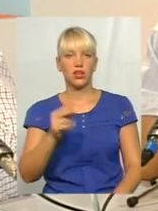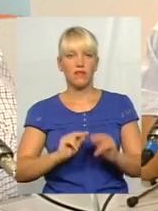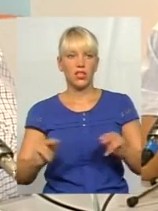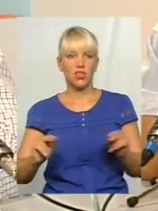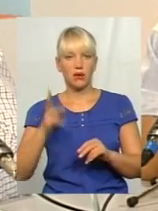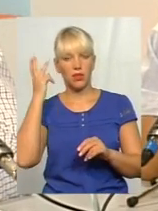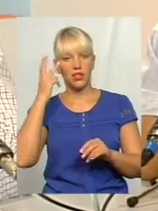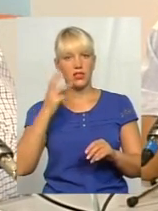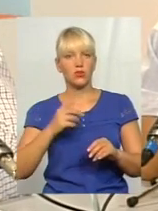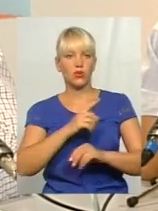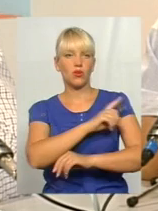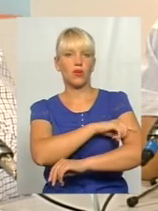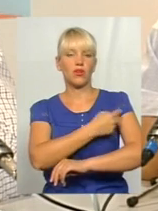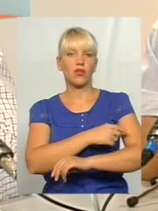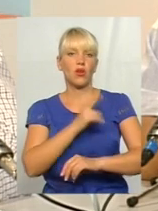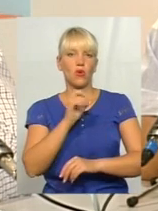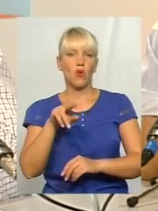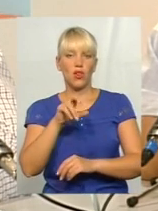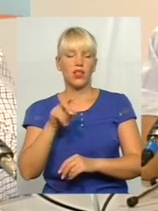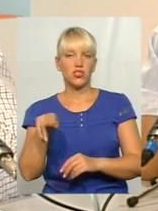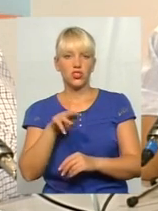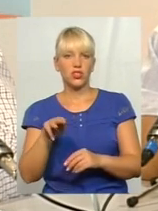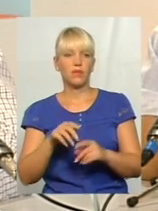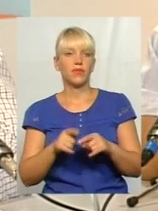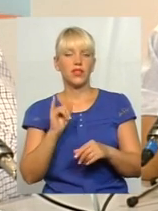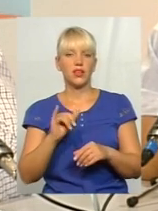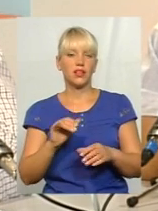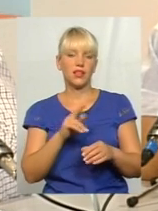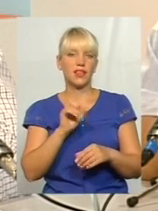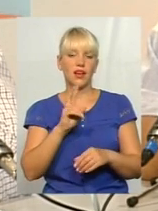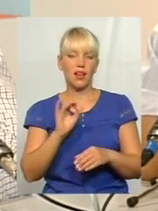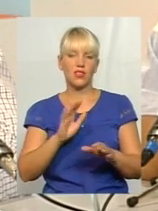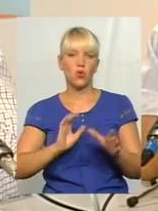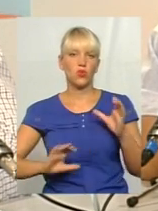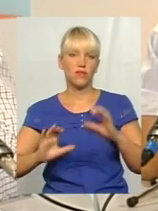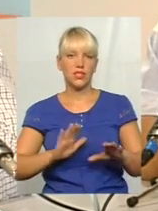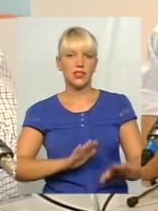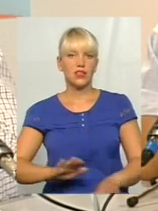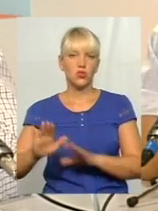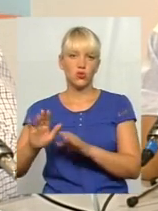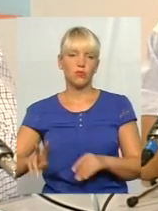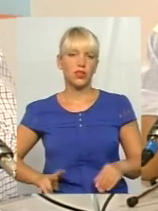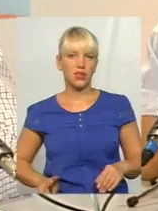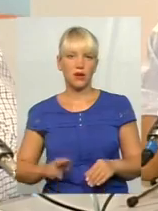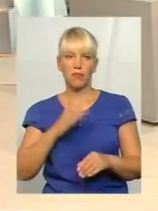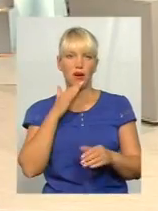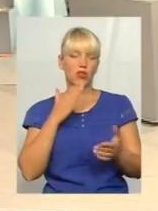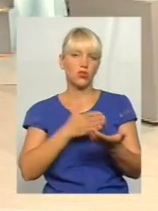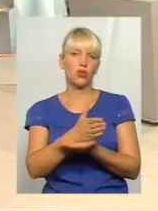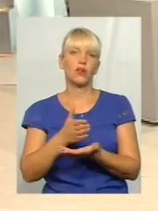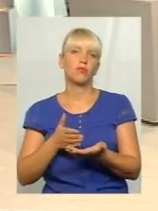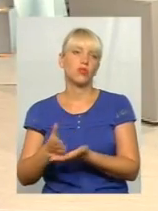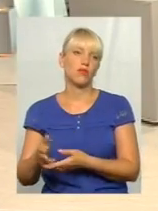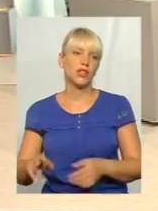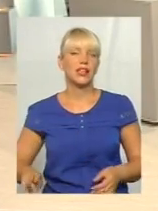базово-медичного коледжу декан економічного університету заступник директора технологічного багатопрова були такі